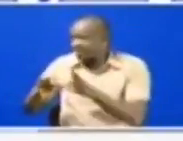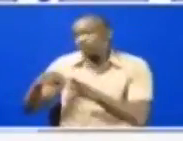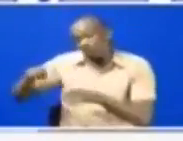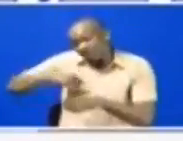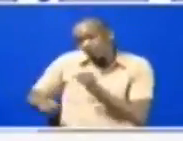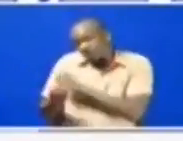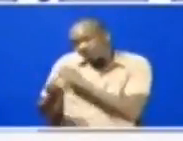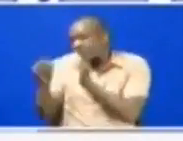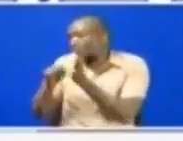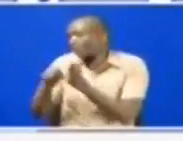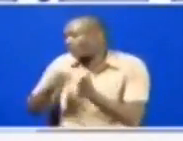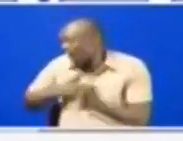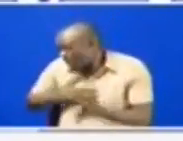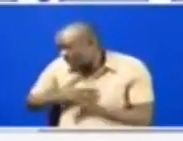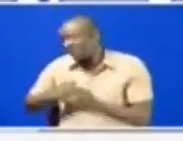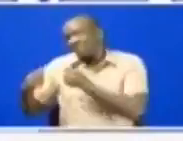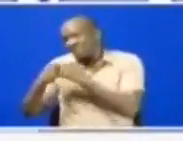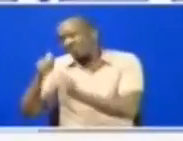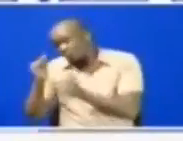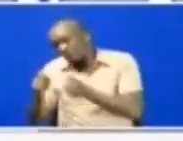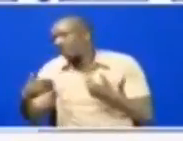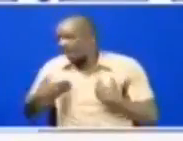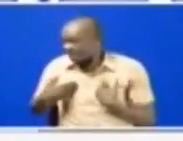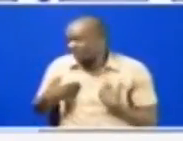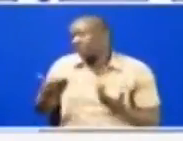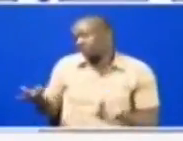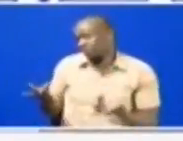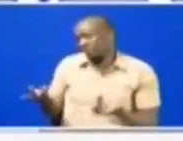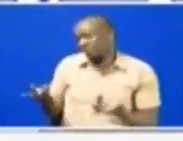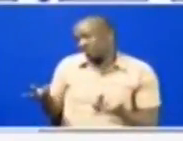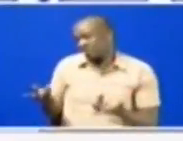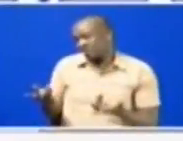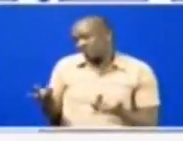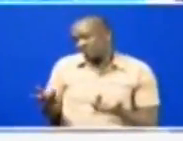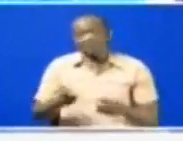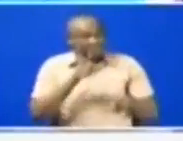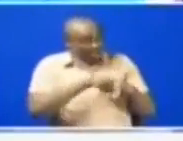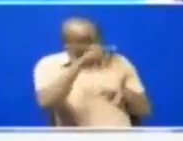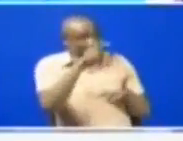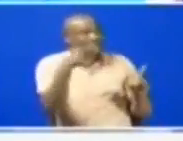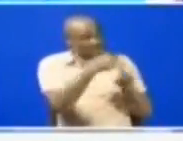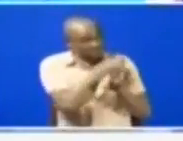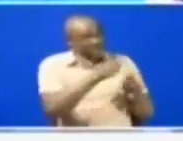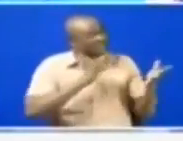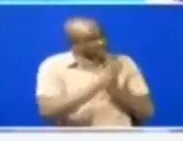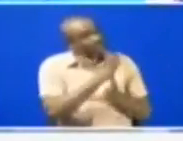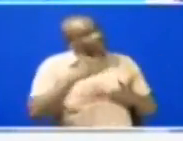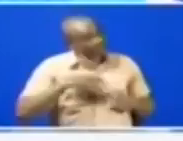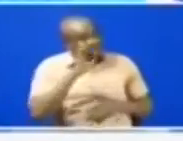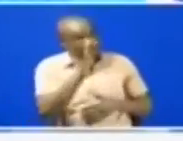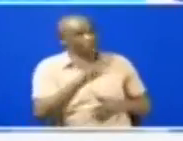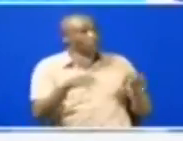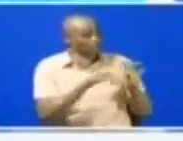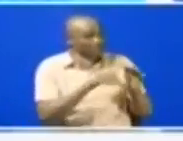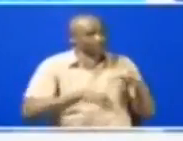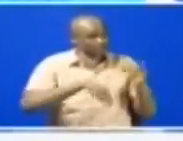wale wanacheza local at least wajue shida zile na ama changamoto zile wanapitia. Unaposema ulikuwa unatetea maslahi ya wachezaji